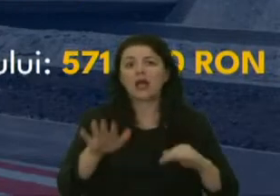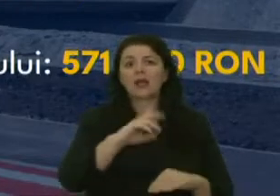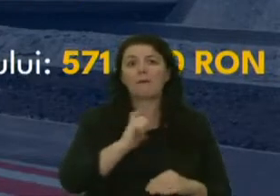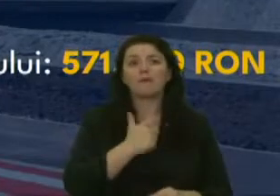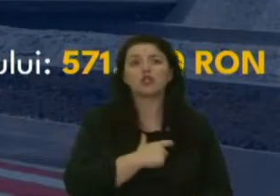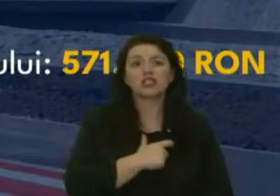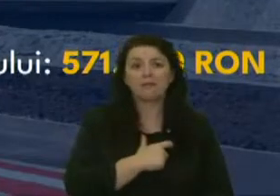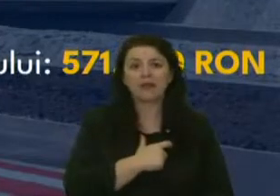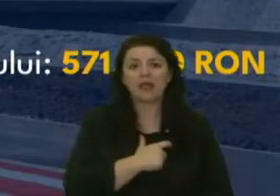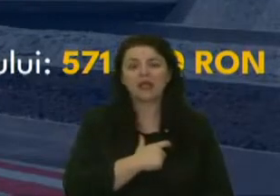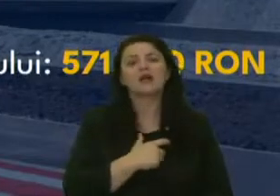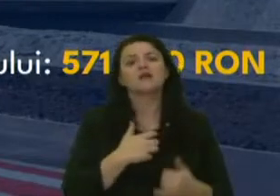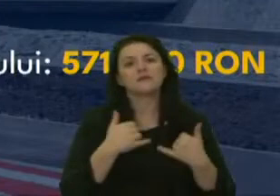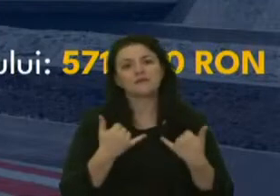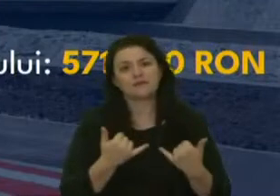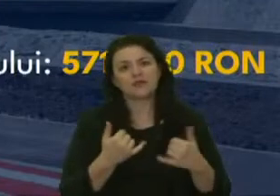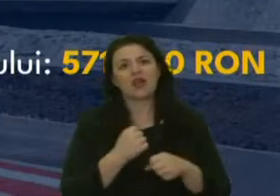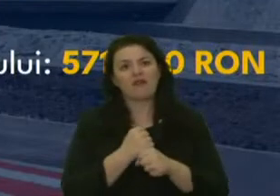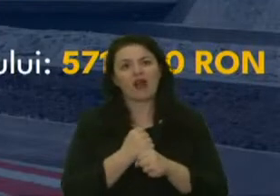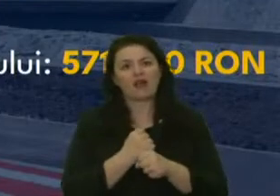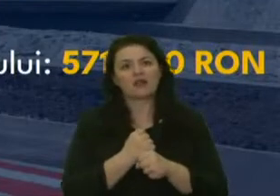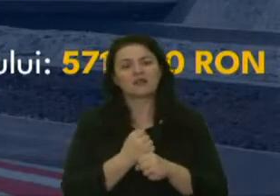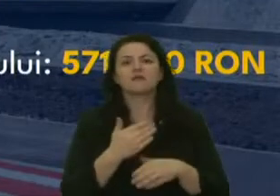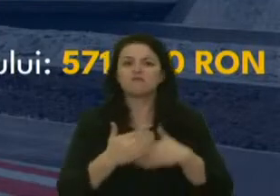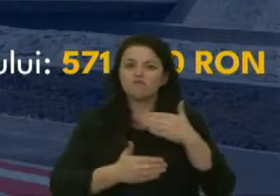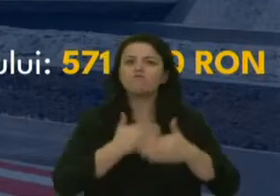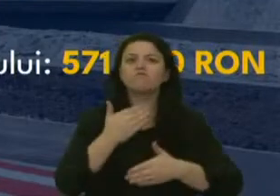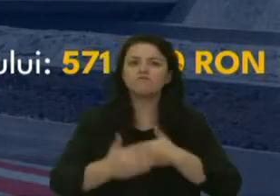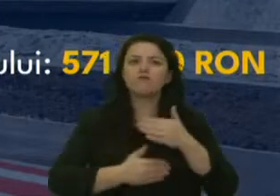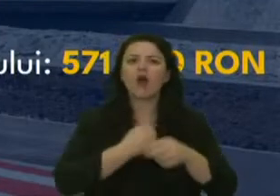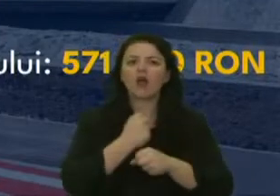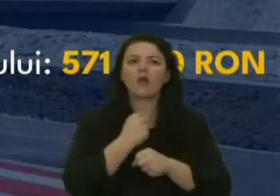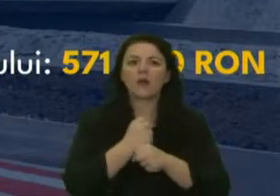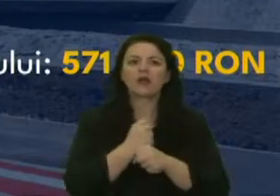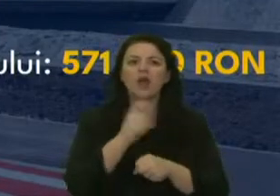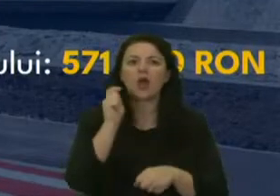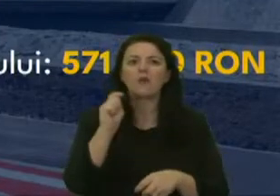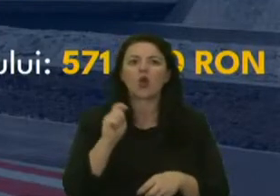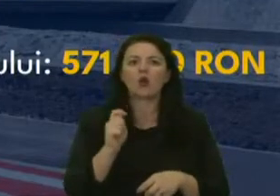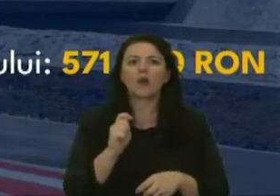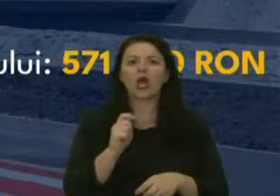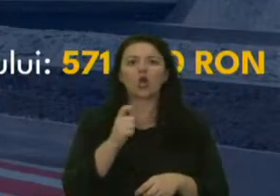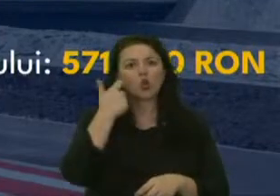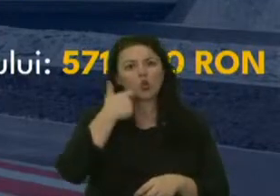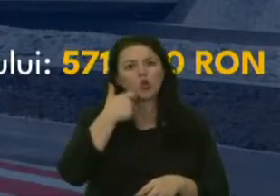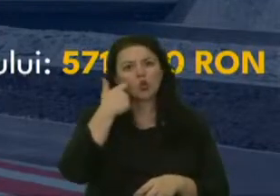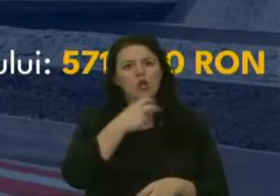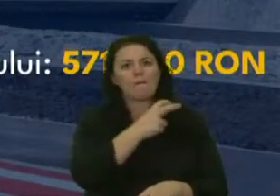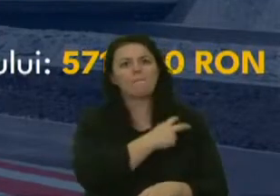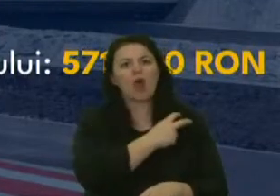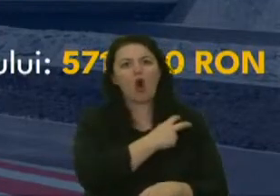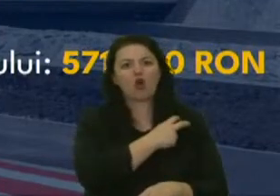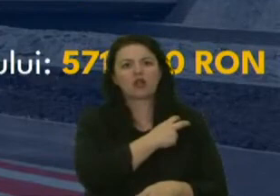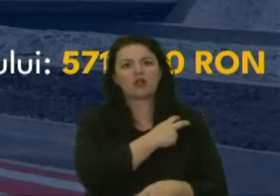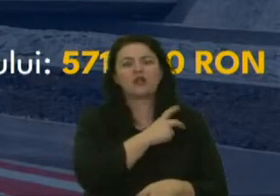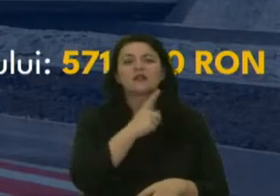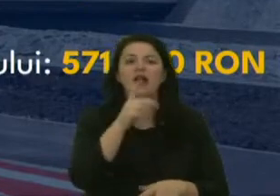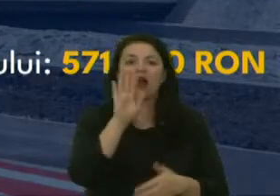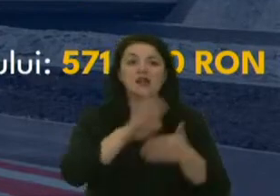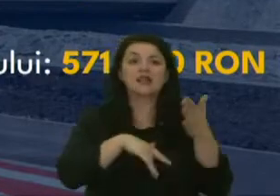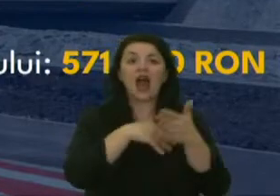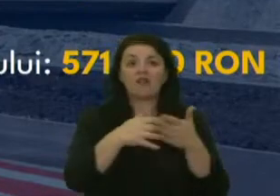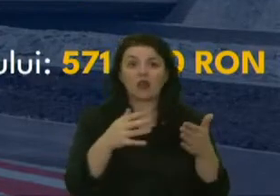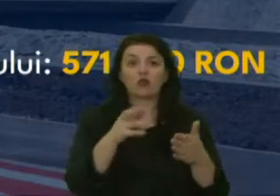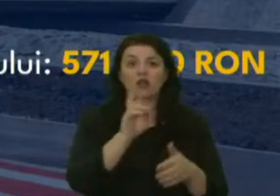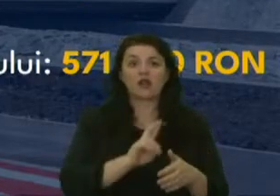fost posibil astfel încât el Să se realizeze deci de realizat se realizează în cadrul proiectului Cluj Bihor de modernizarea căii ferate În graficul pe care